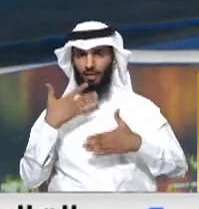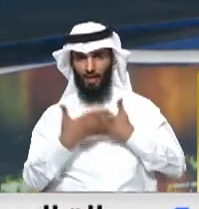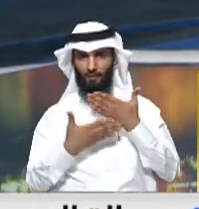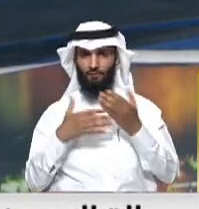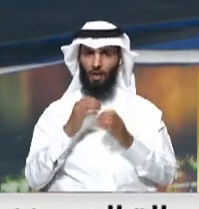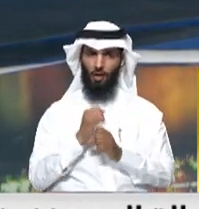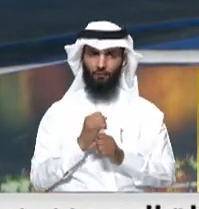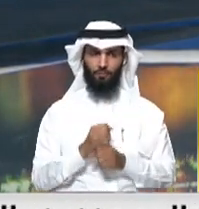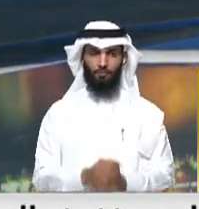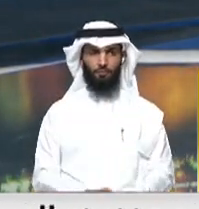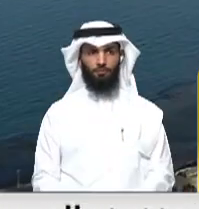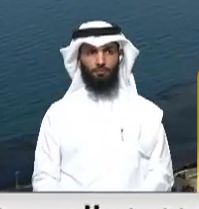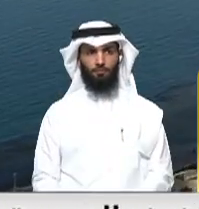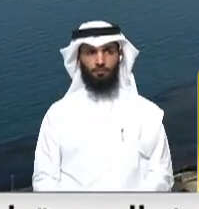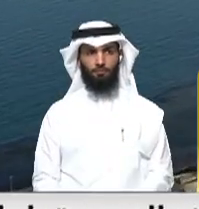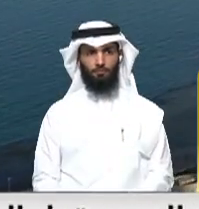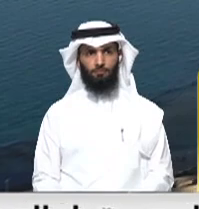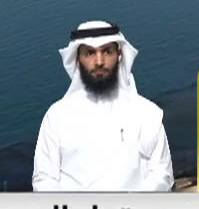التالي.